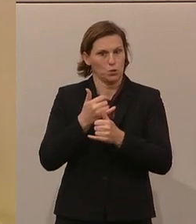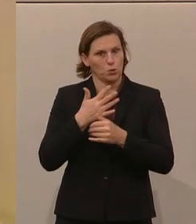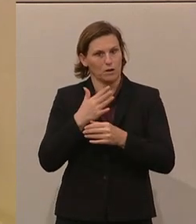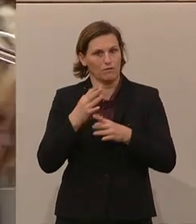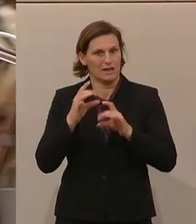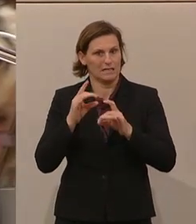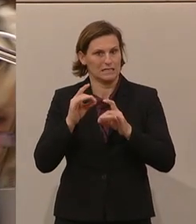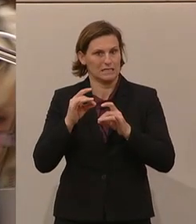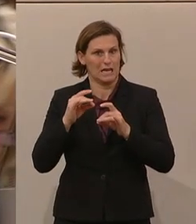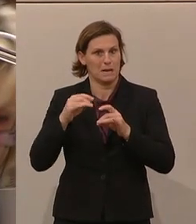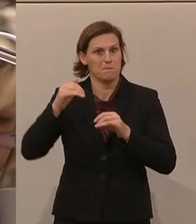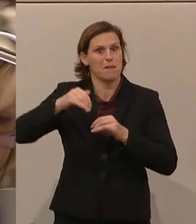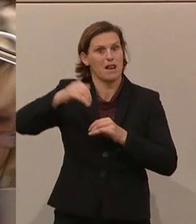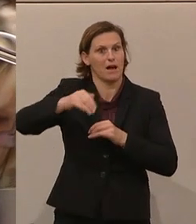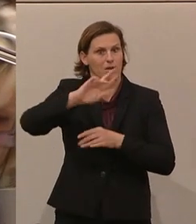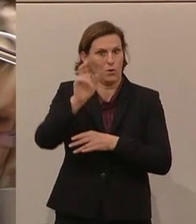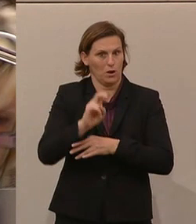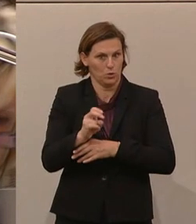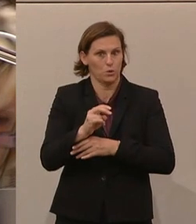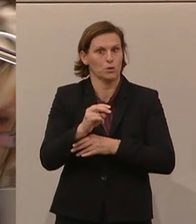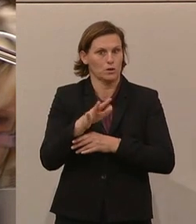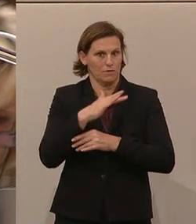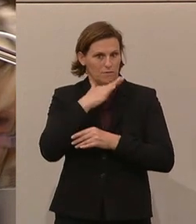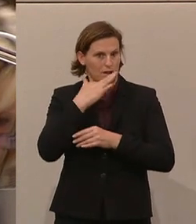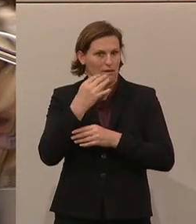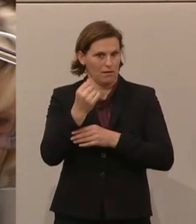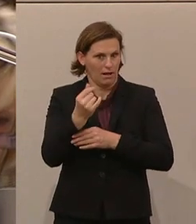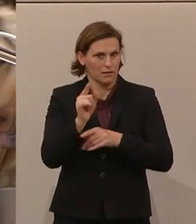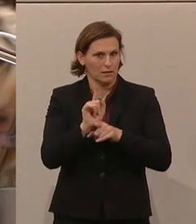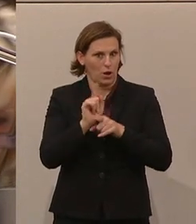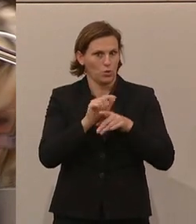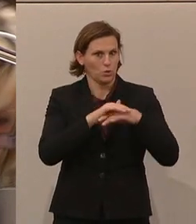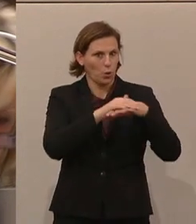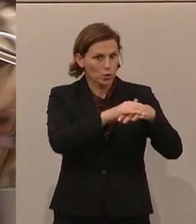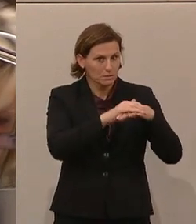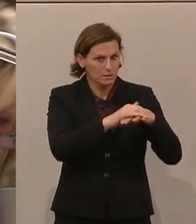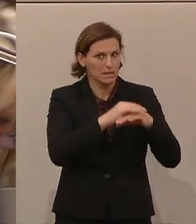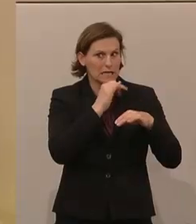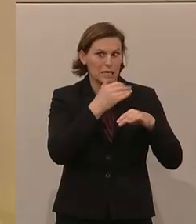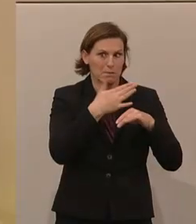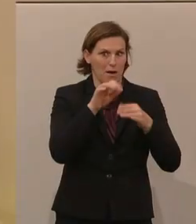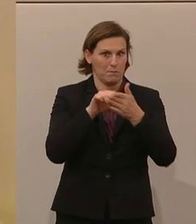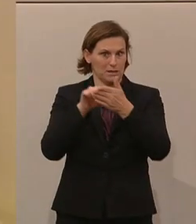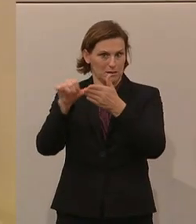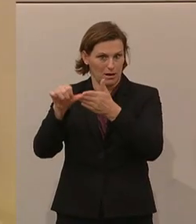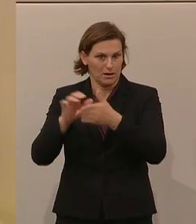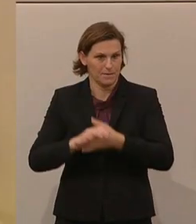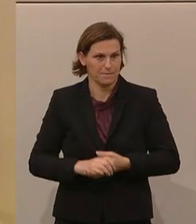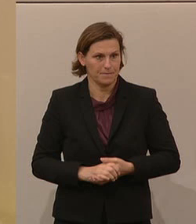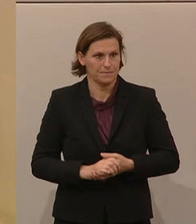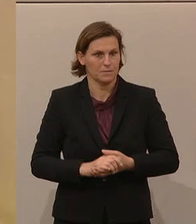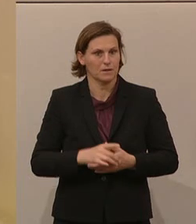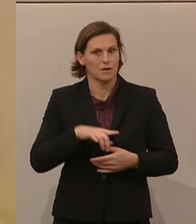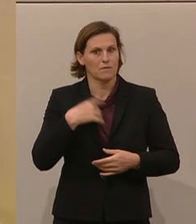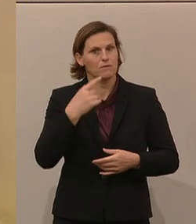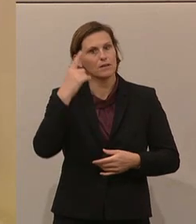Euro auf dem Durchschnitt von jetzt. Das ist eine ganze Menge, sogar wenn Großbritannien nicht mehr einzahlt. Wir glauben daher, das ist